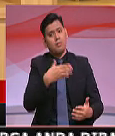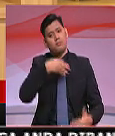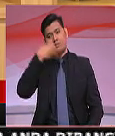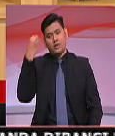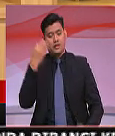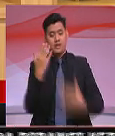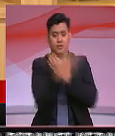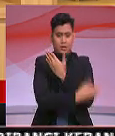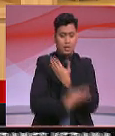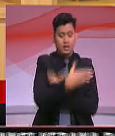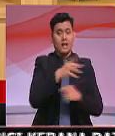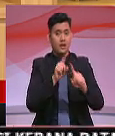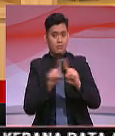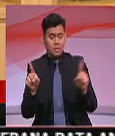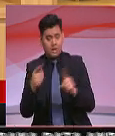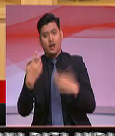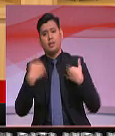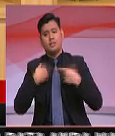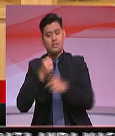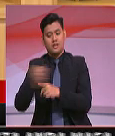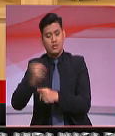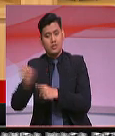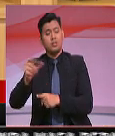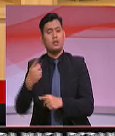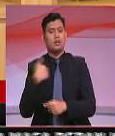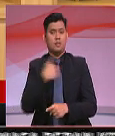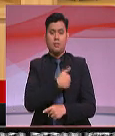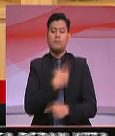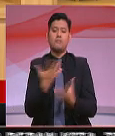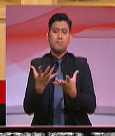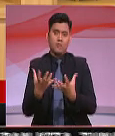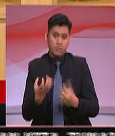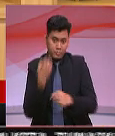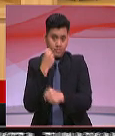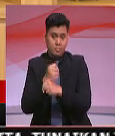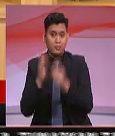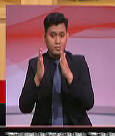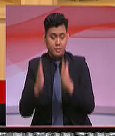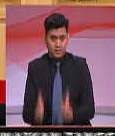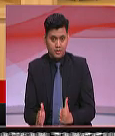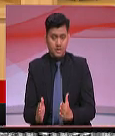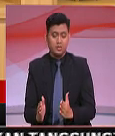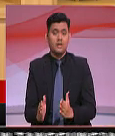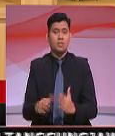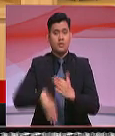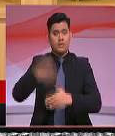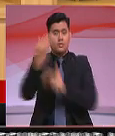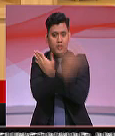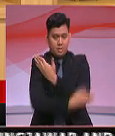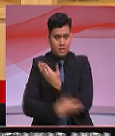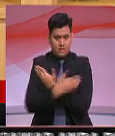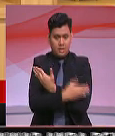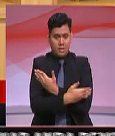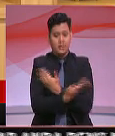yang memberikan gaji yang lebih tinggi berbanding dengan pekerja asing yang tak berdaftar tetapi input yang tinggi kepada majikan sebab